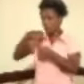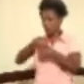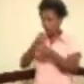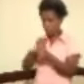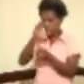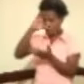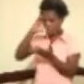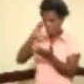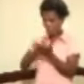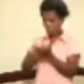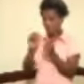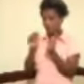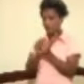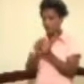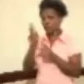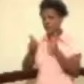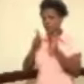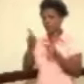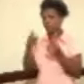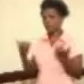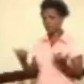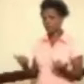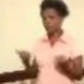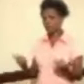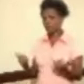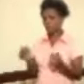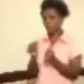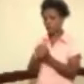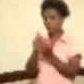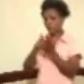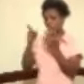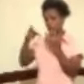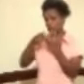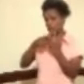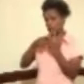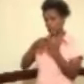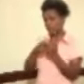confiance à que nous besoin encore, justement, pour que nous venions avec un plan,